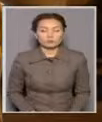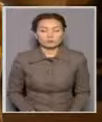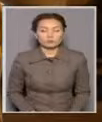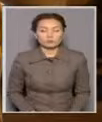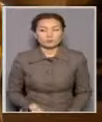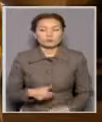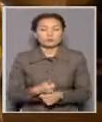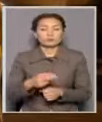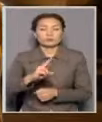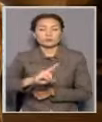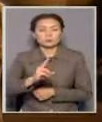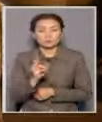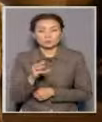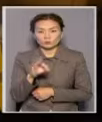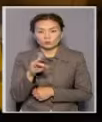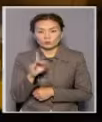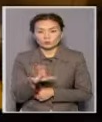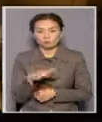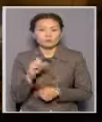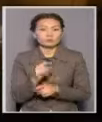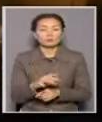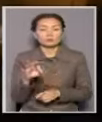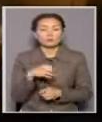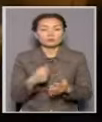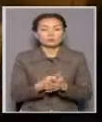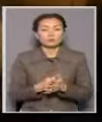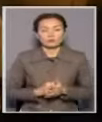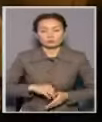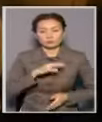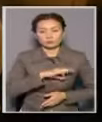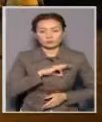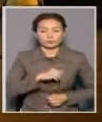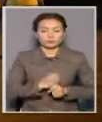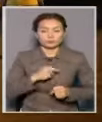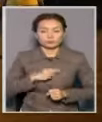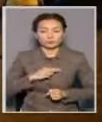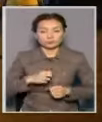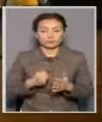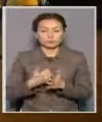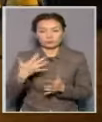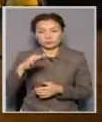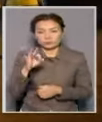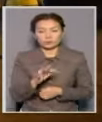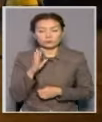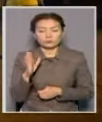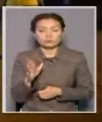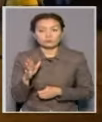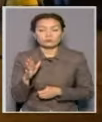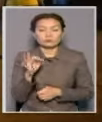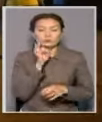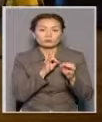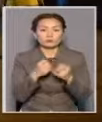президент страны хадсон же марта к я поставил задачу довести долю отечественного производства до 50 процентов на